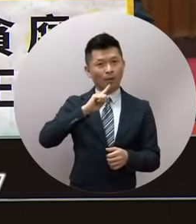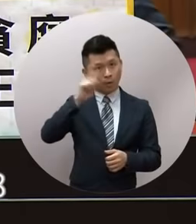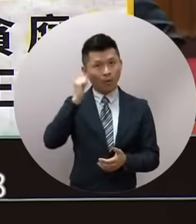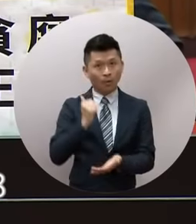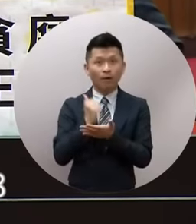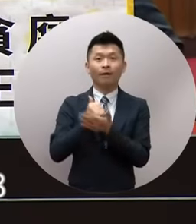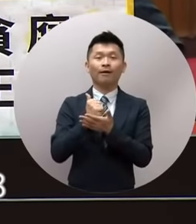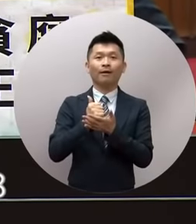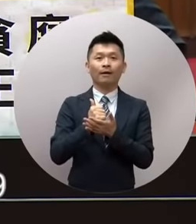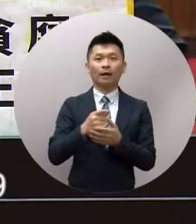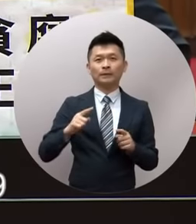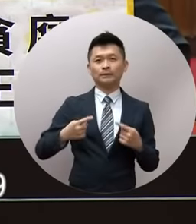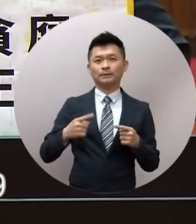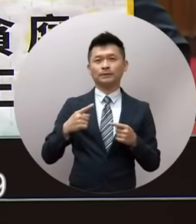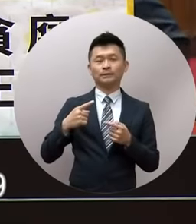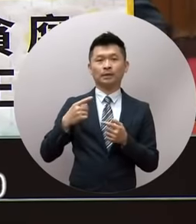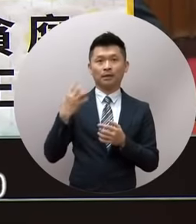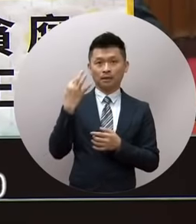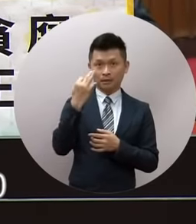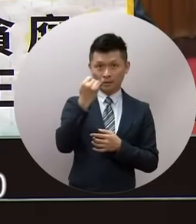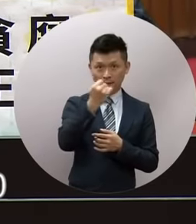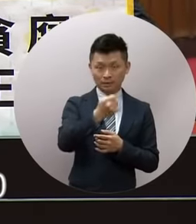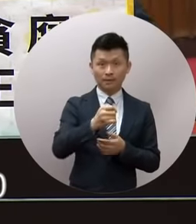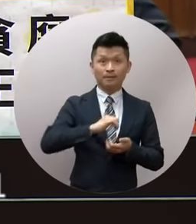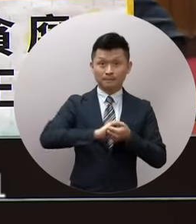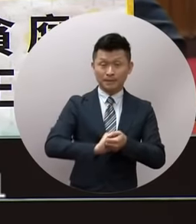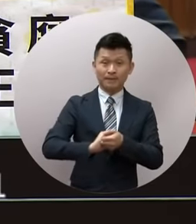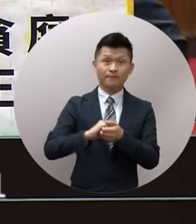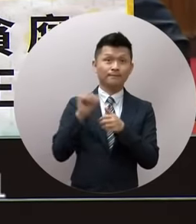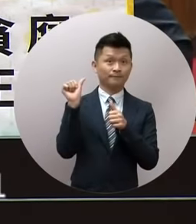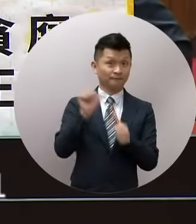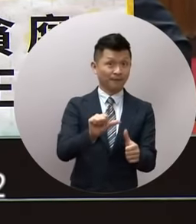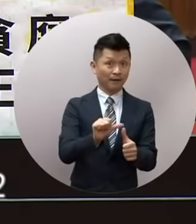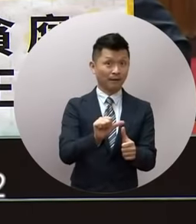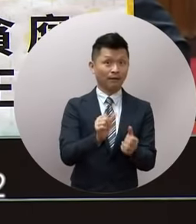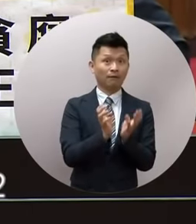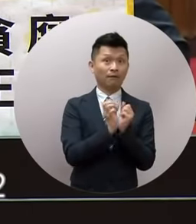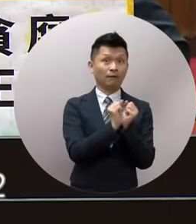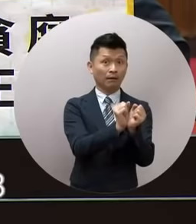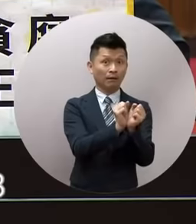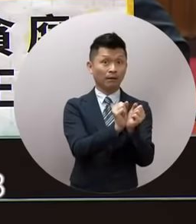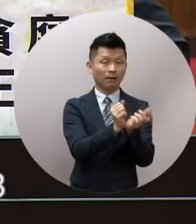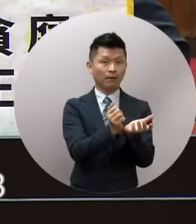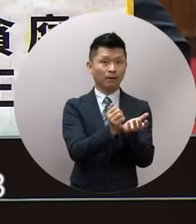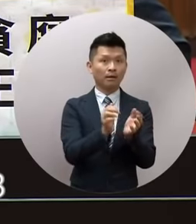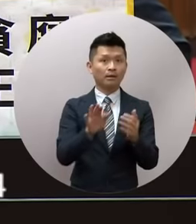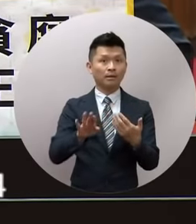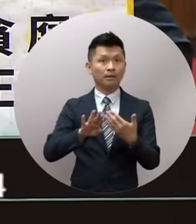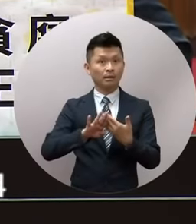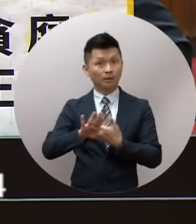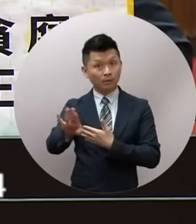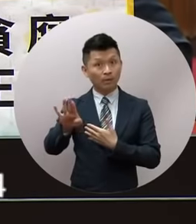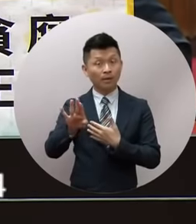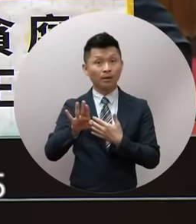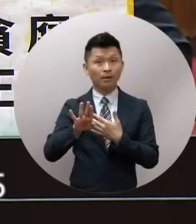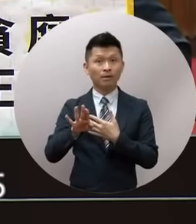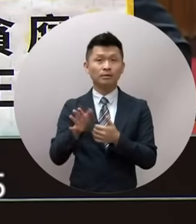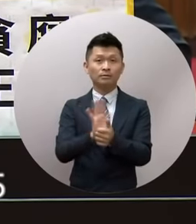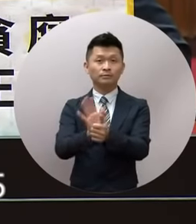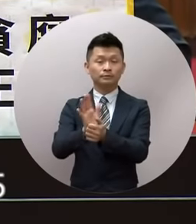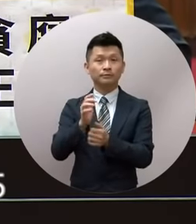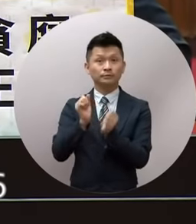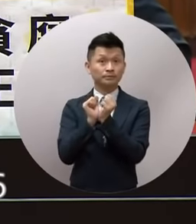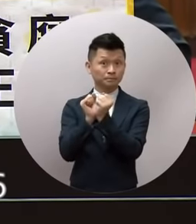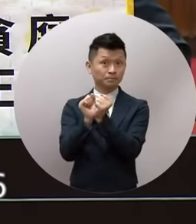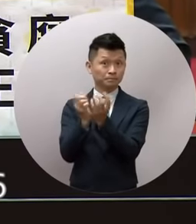几百审，了好不容易定验哦，定验了，起码因为我来报告吼，伫咱的外役间内底，请林医师安尼，吼、